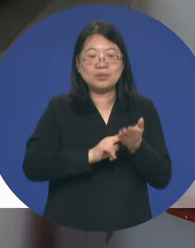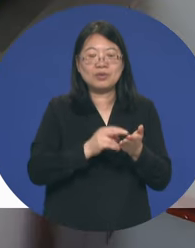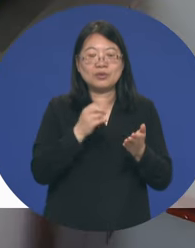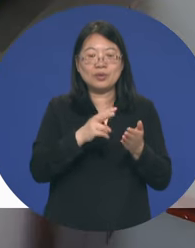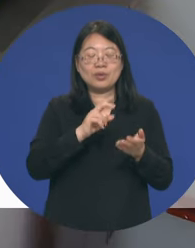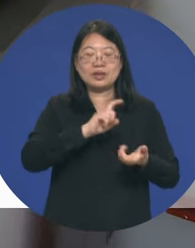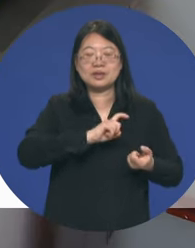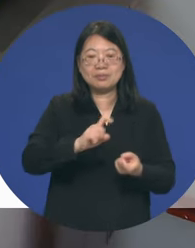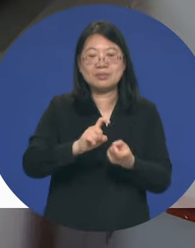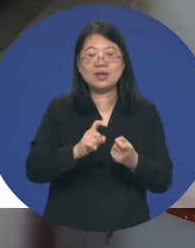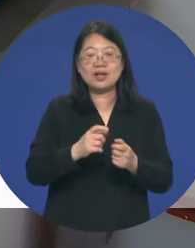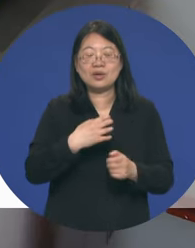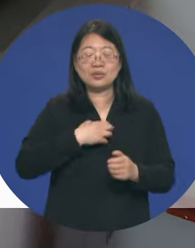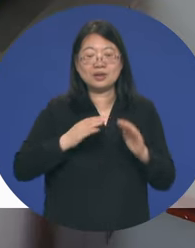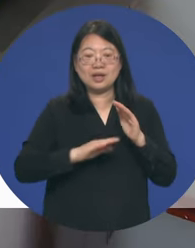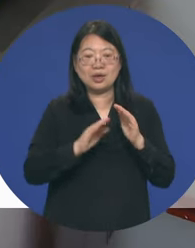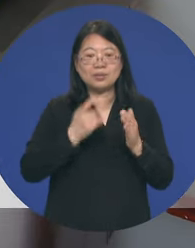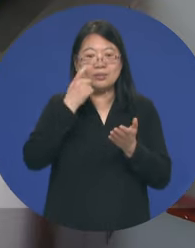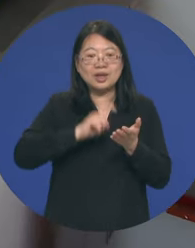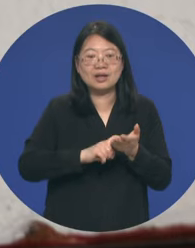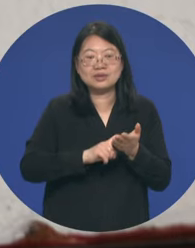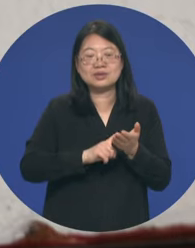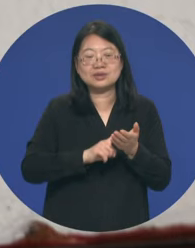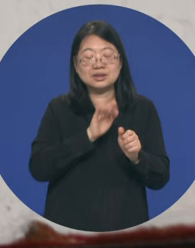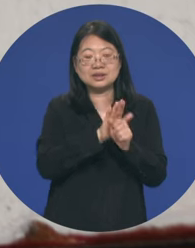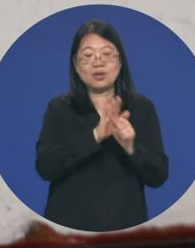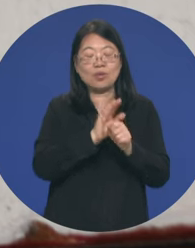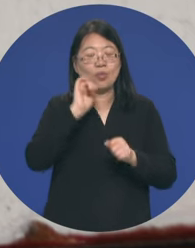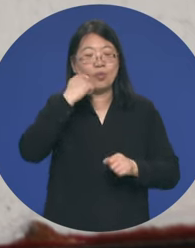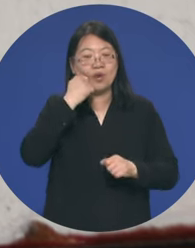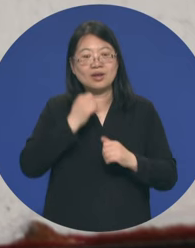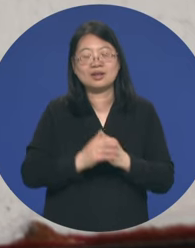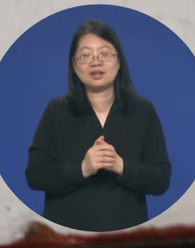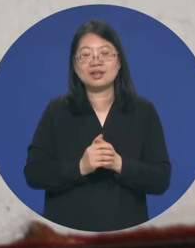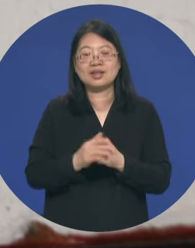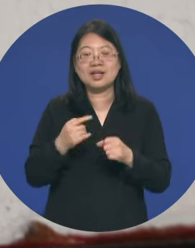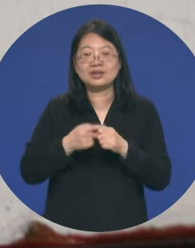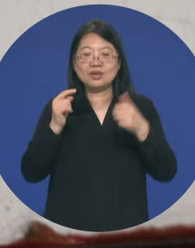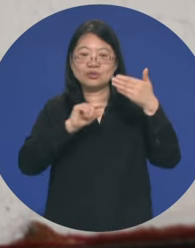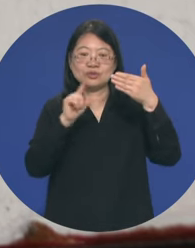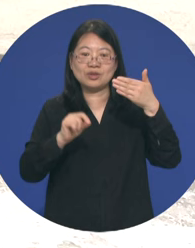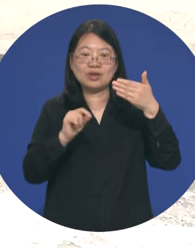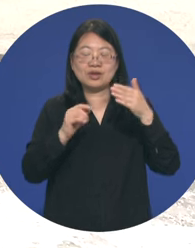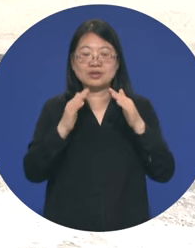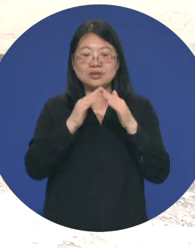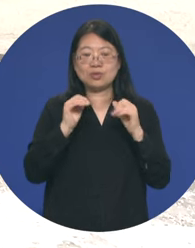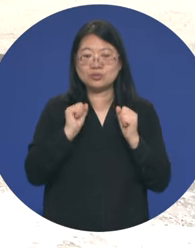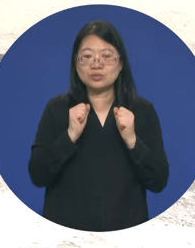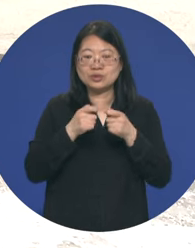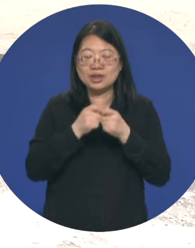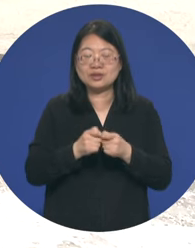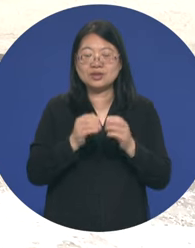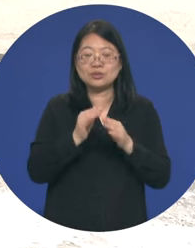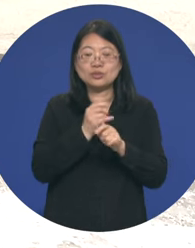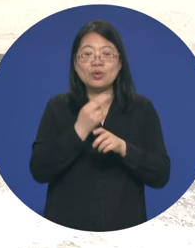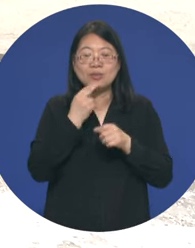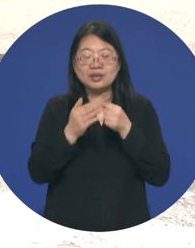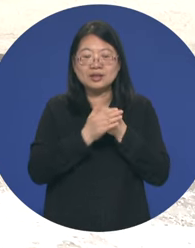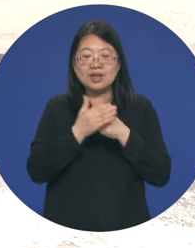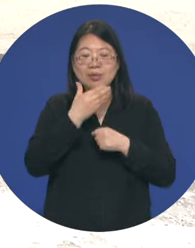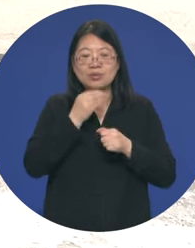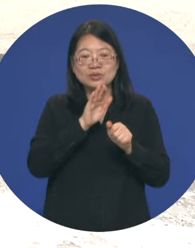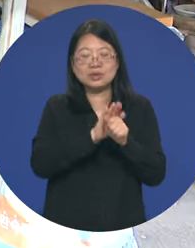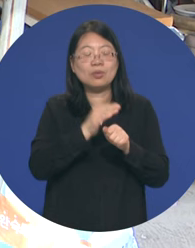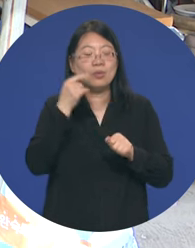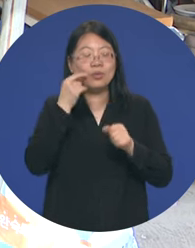위기 가구 발굴과 지원이 어려울 수밖에 없습니다 실제로 지난해 9월 전북에서 상세 주소가 없어 복지 지원을 받지 못해